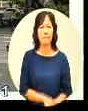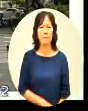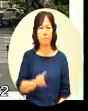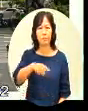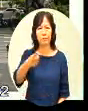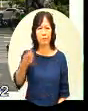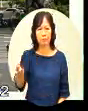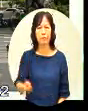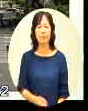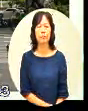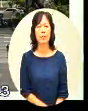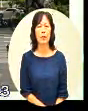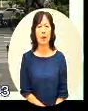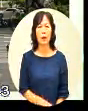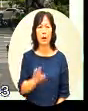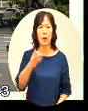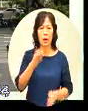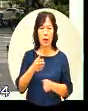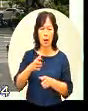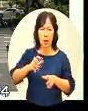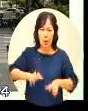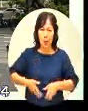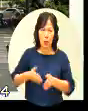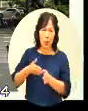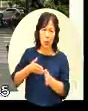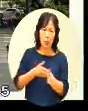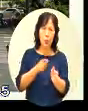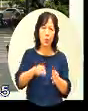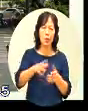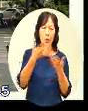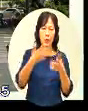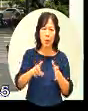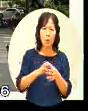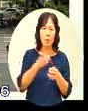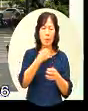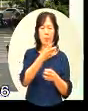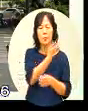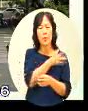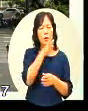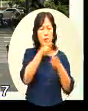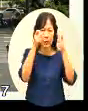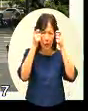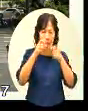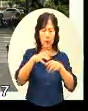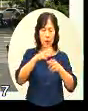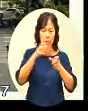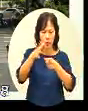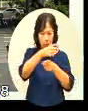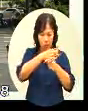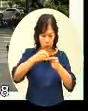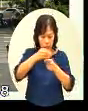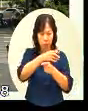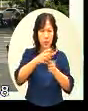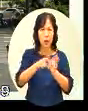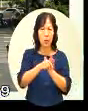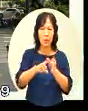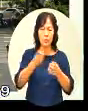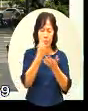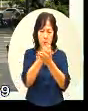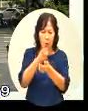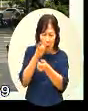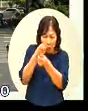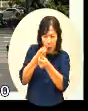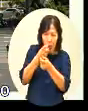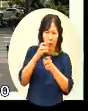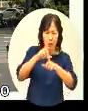张哦。那轻轨是一个我们所有不管是不是高雄还是整个台湾都非常非常吸引的一